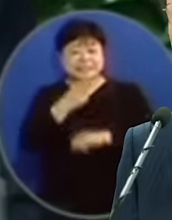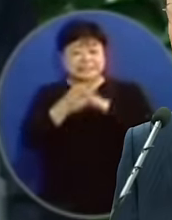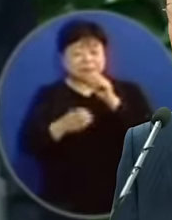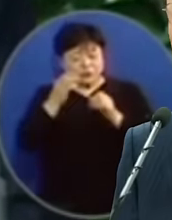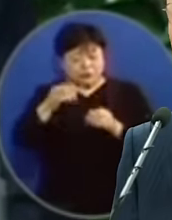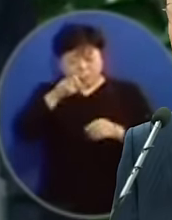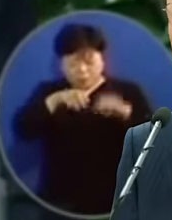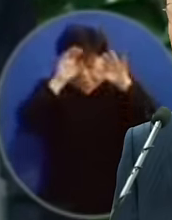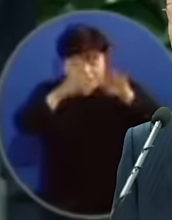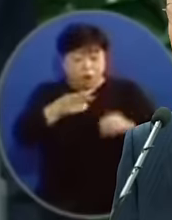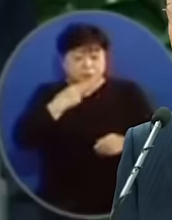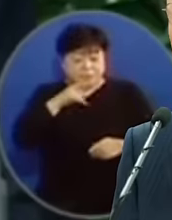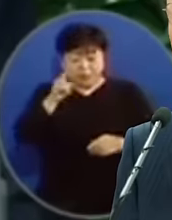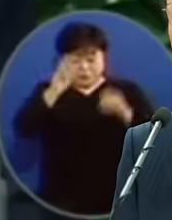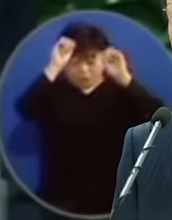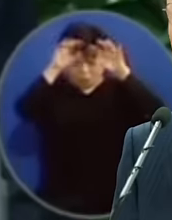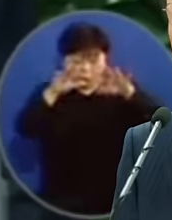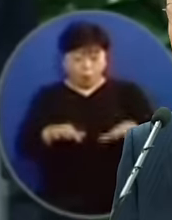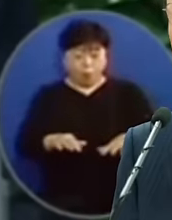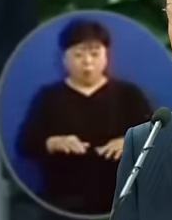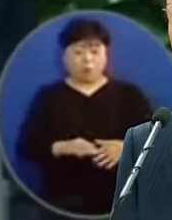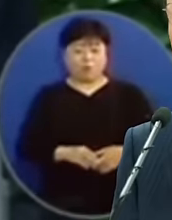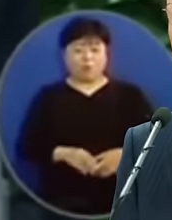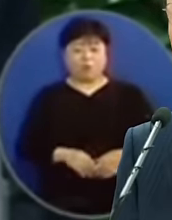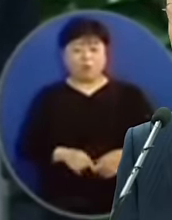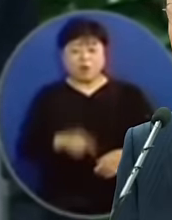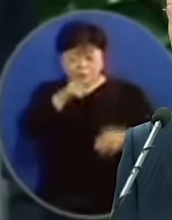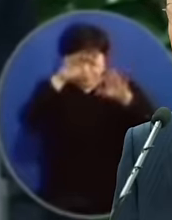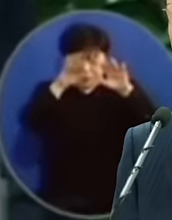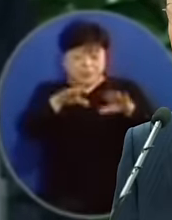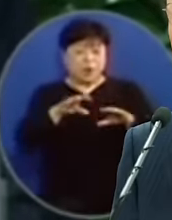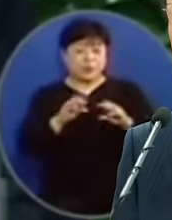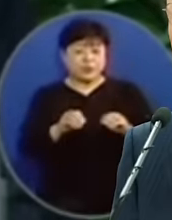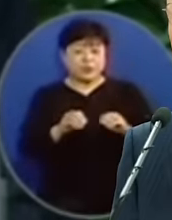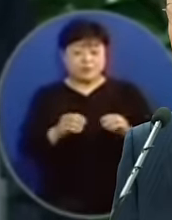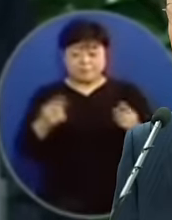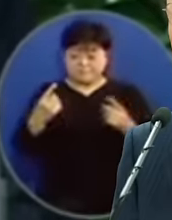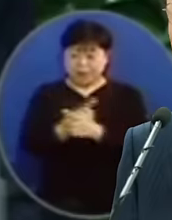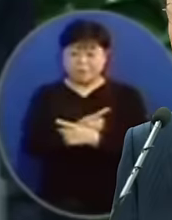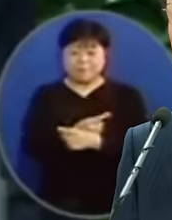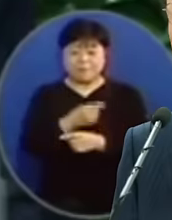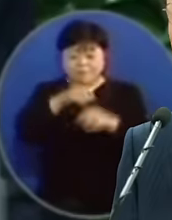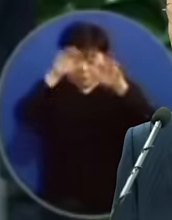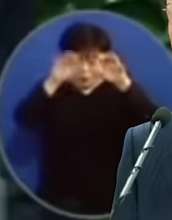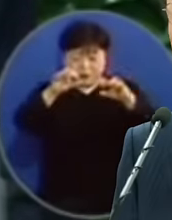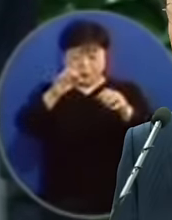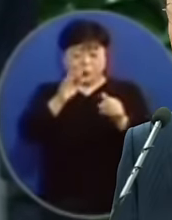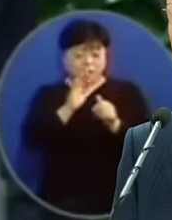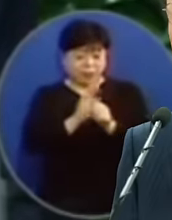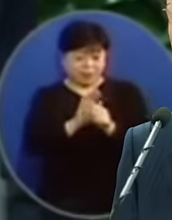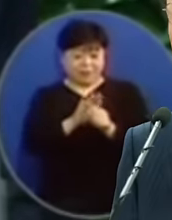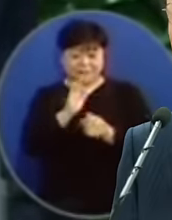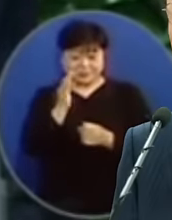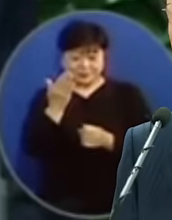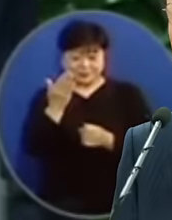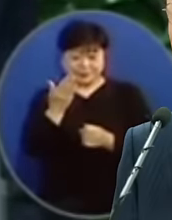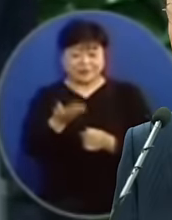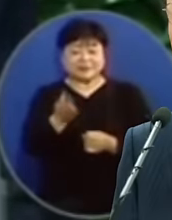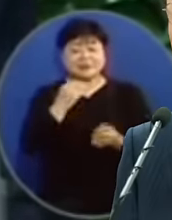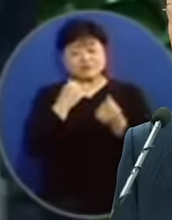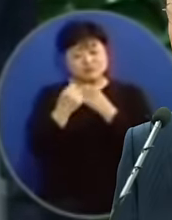내리던 비가 내리게 하고 온 이스라엘의 가뭄을 해소시켜 주었습니다. 그럼에도 불구하고